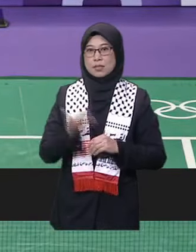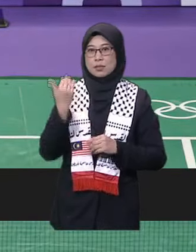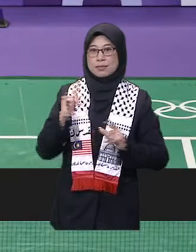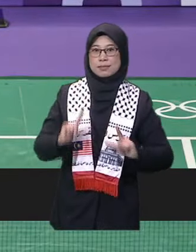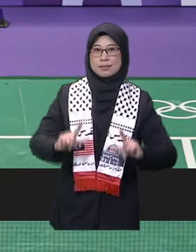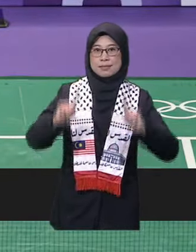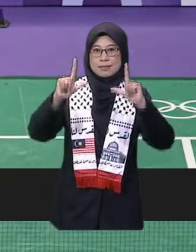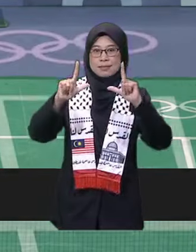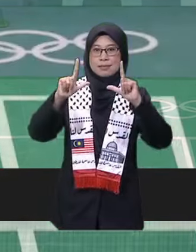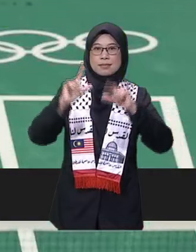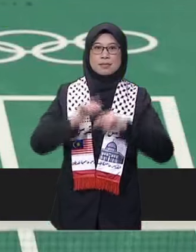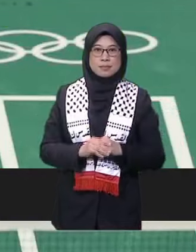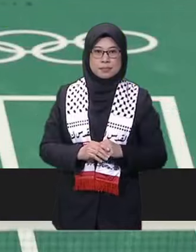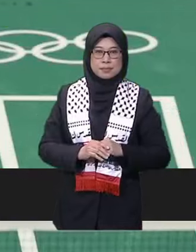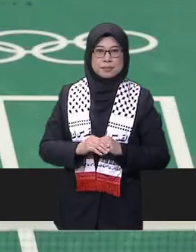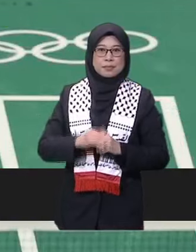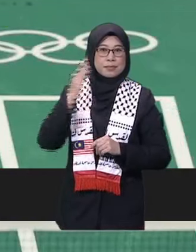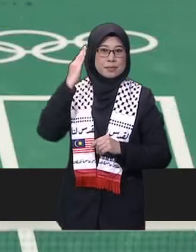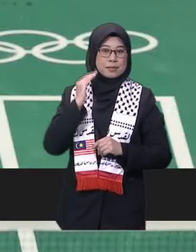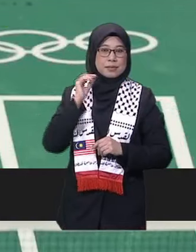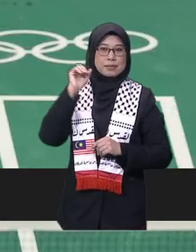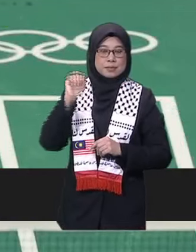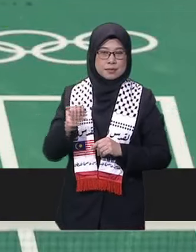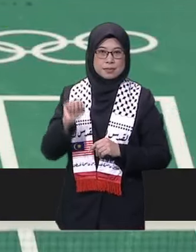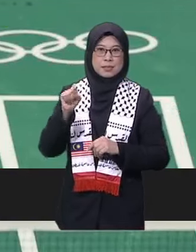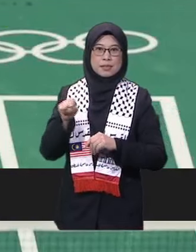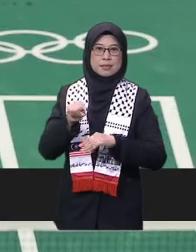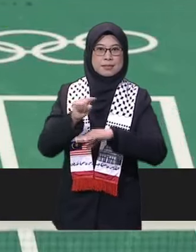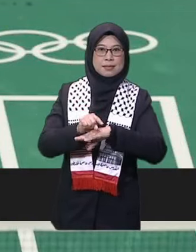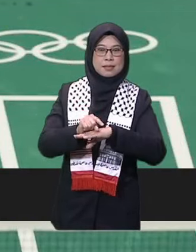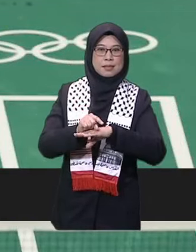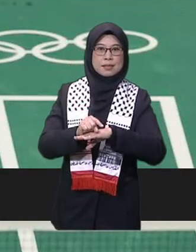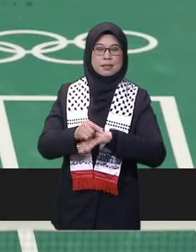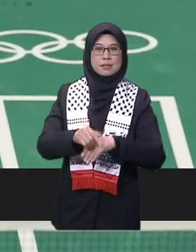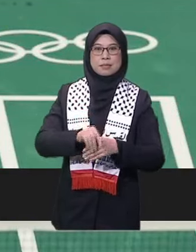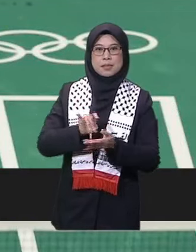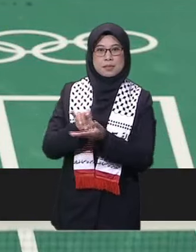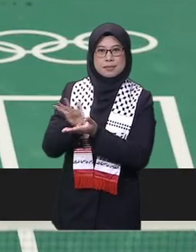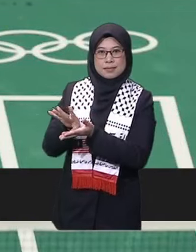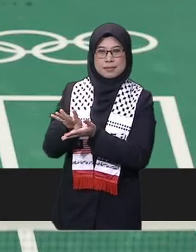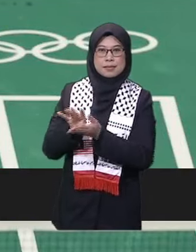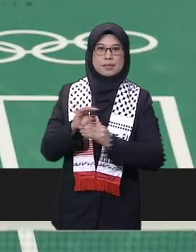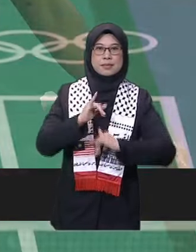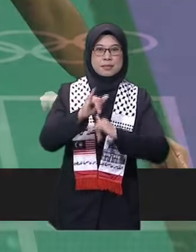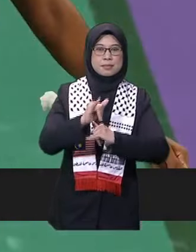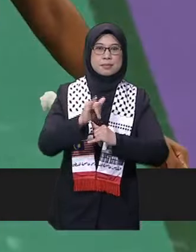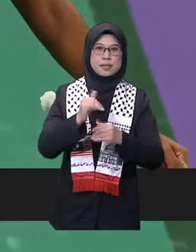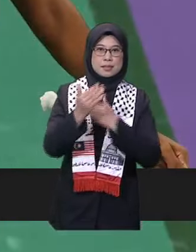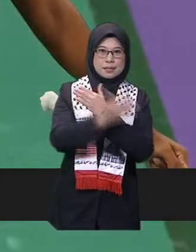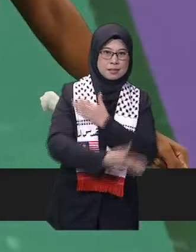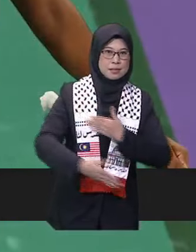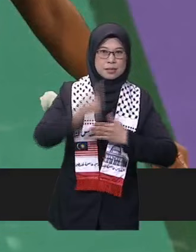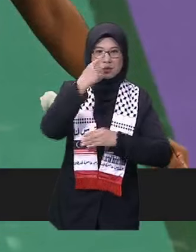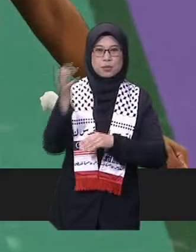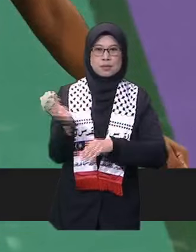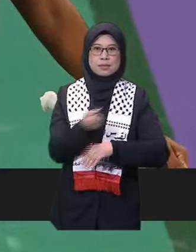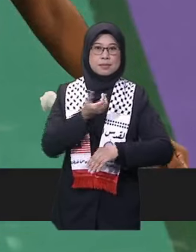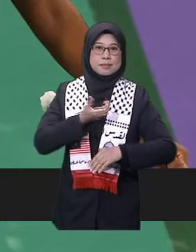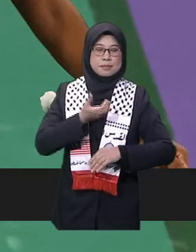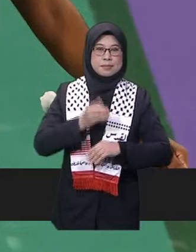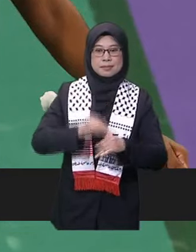lalu, So-yong Hee-yong meraih gangsa selepas mengetepikan cabaran rakan negara Lee So-hee Sing Seo-chan pada perlawanan penentuan pingat.